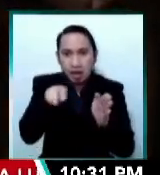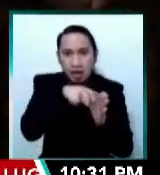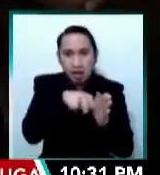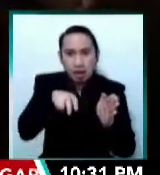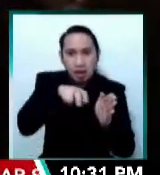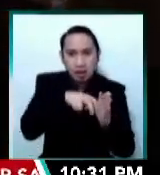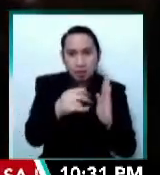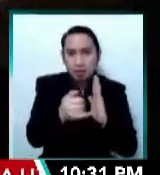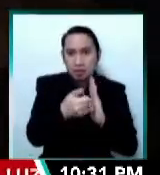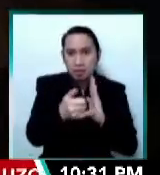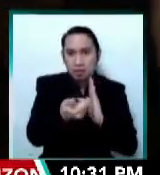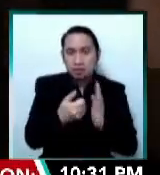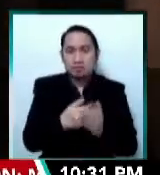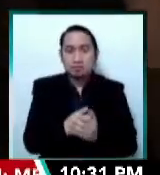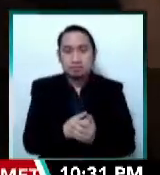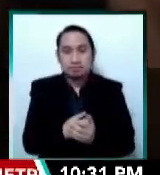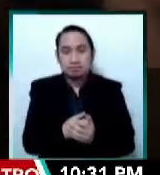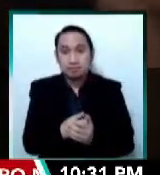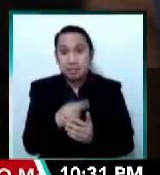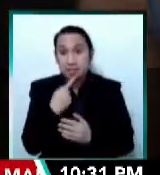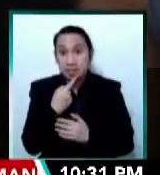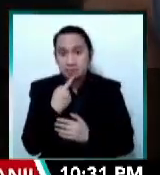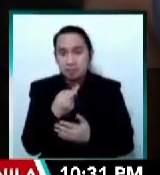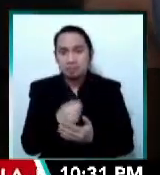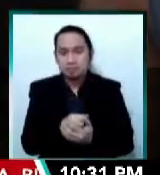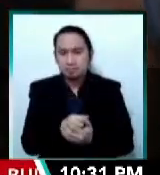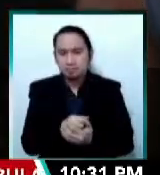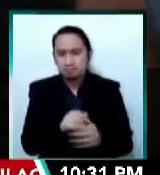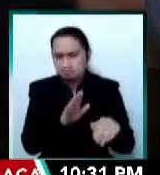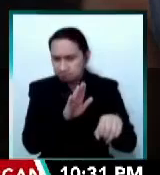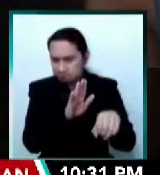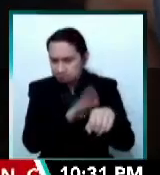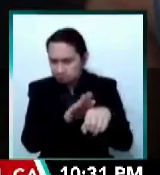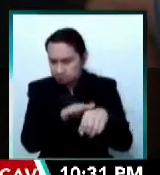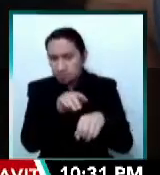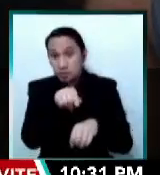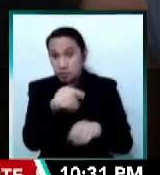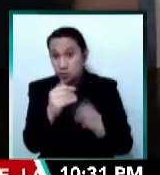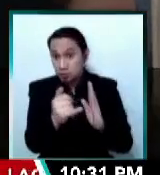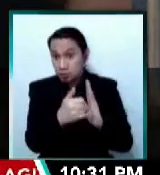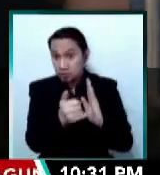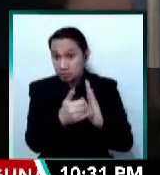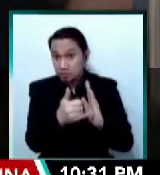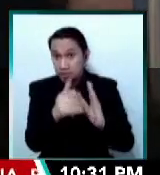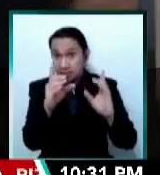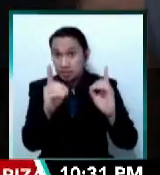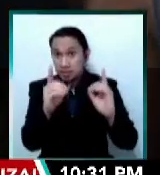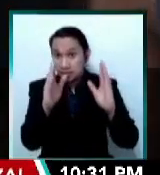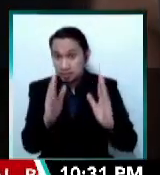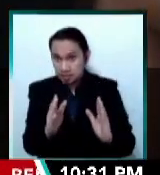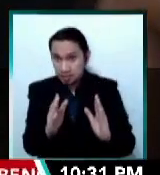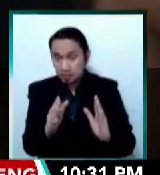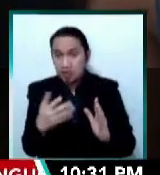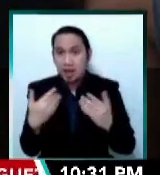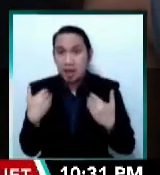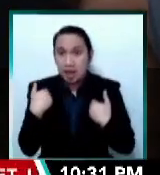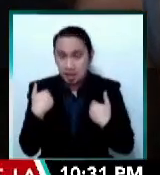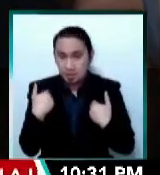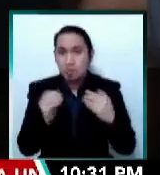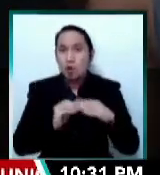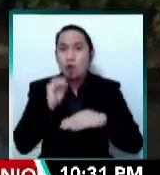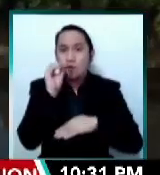na ho, aabalahin namin kayo dahil yung inyong jeepney driver nagsakay ng sobra sa